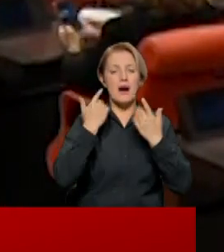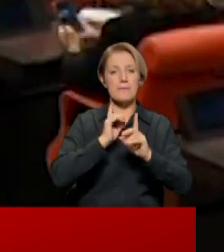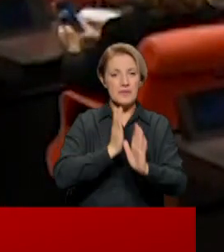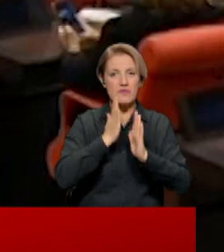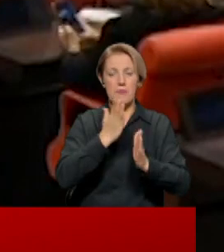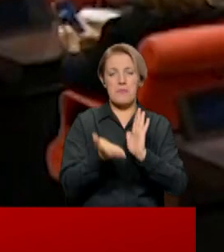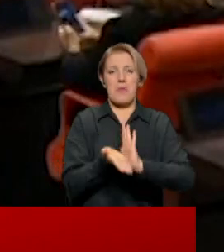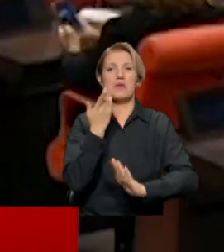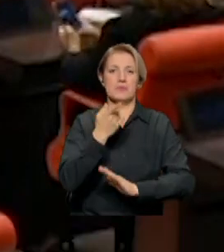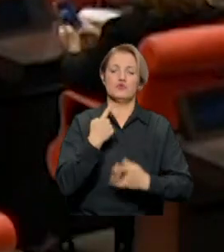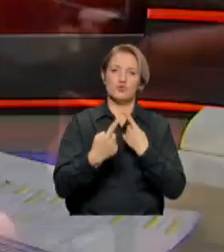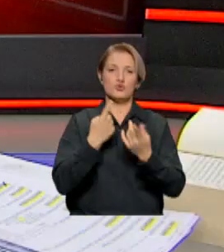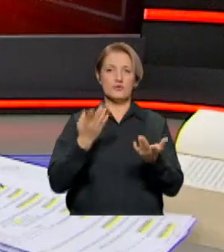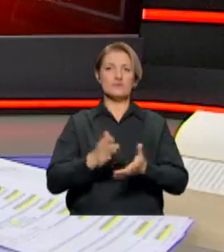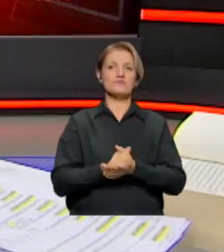konuşuluyor